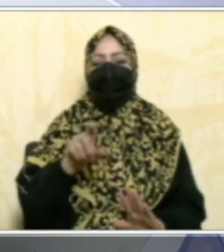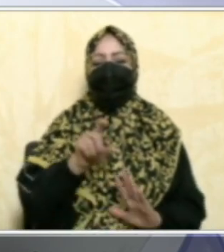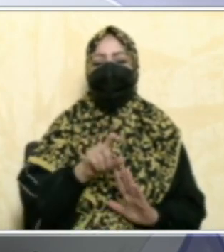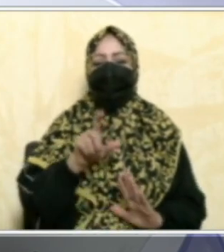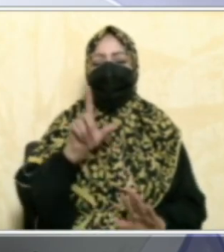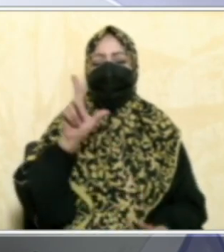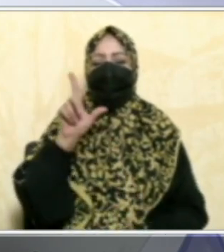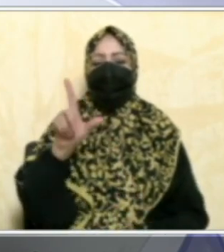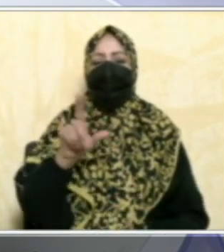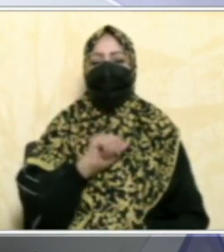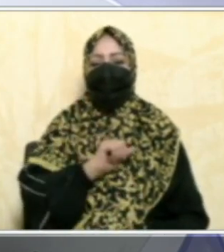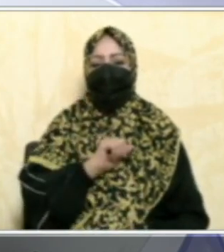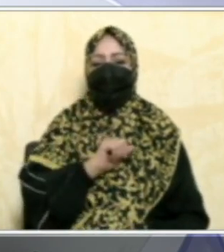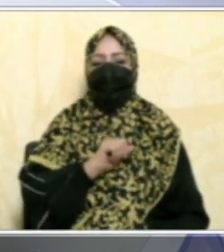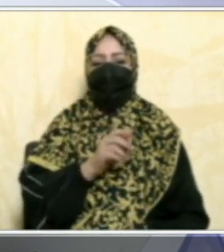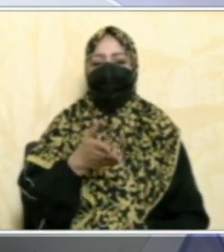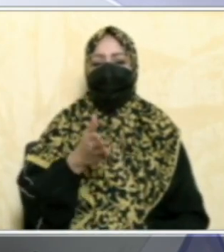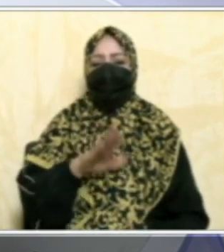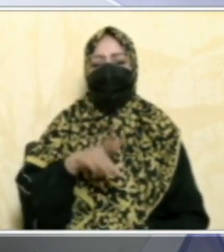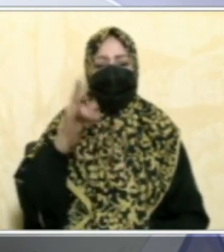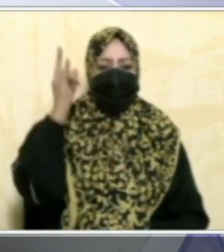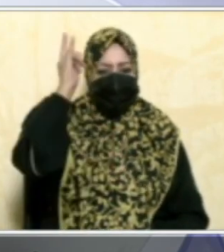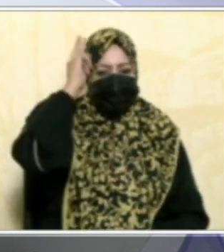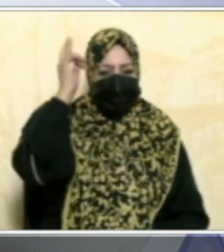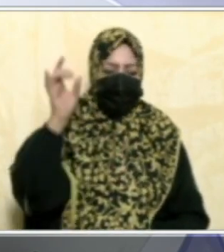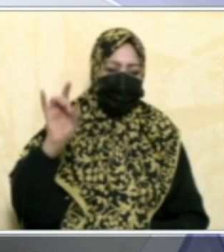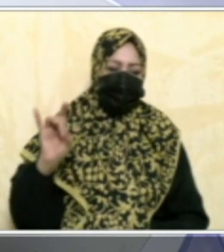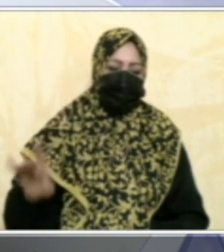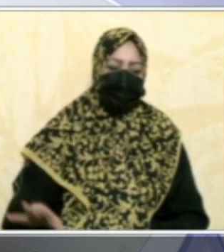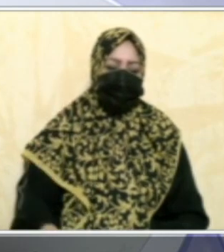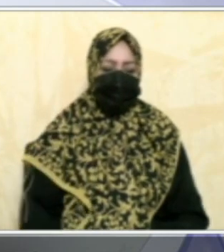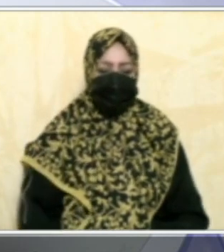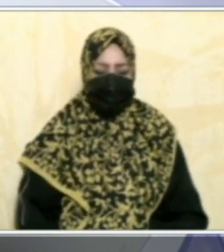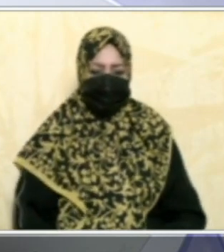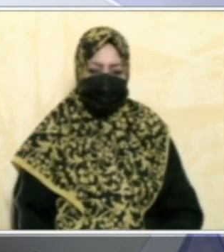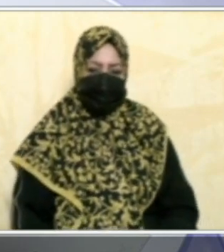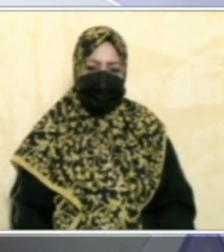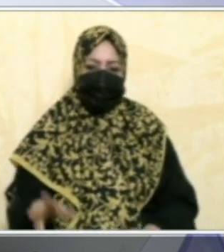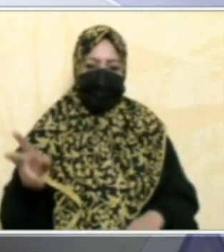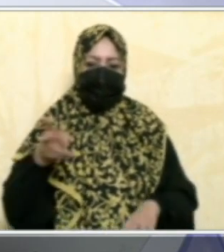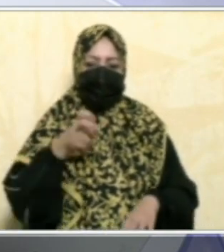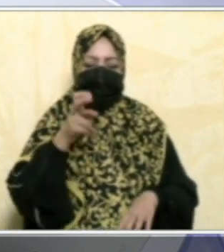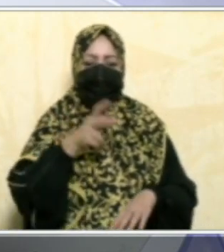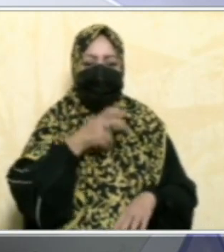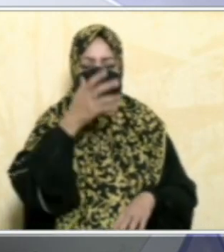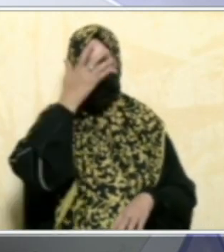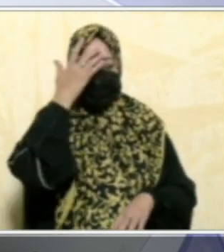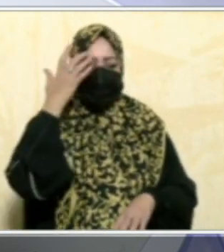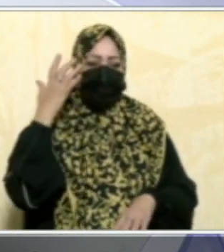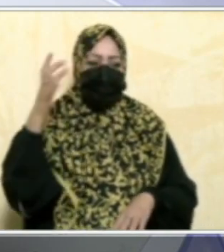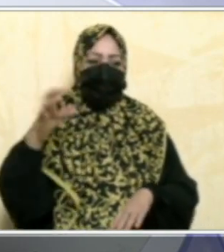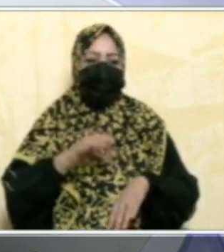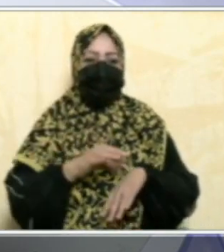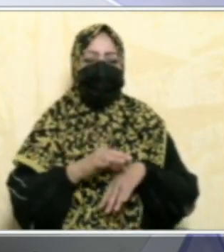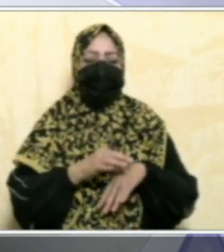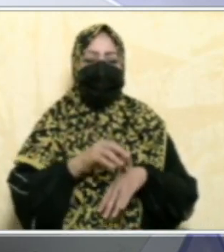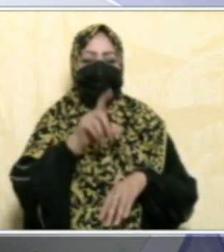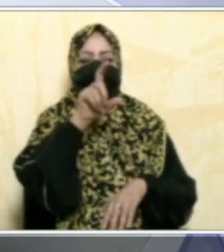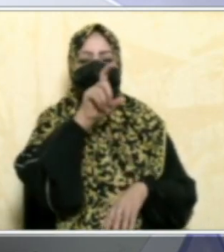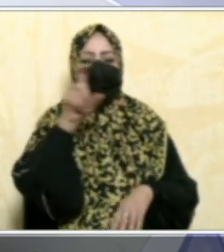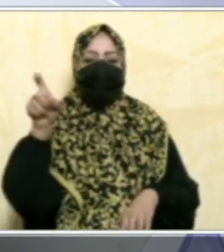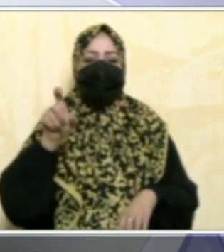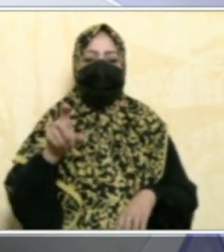شيطان. فهذا يعني يستدل به أهل العلم على أن الإنسان المسلم يأخذ الصواب والفائدة